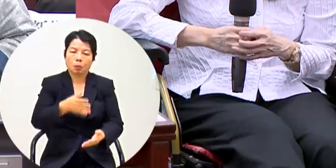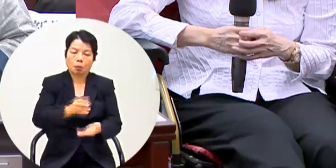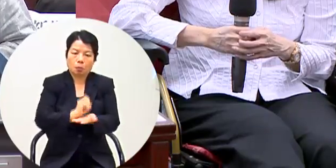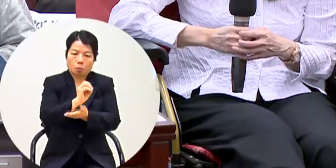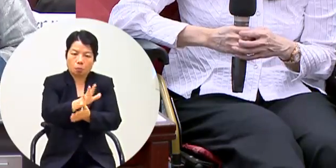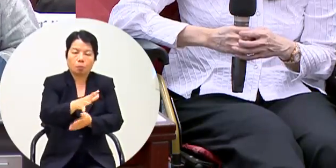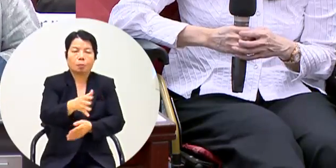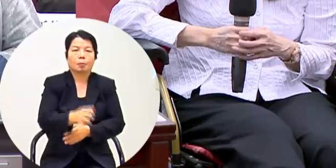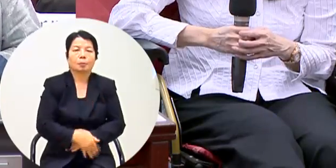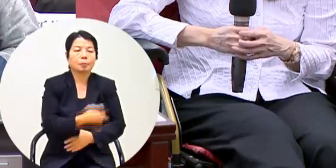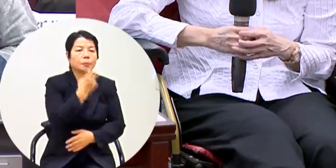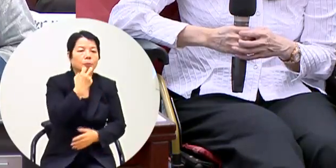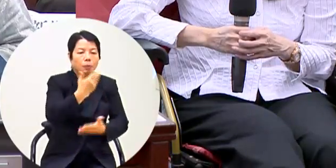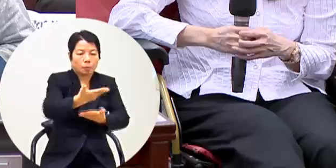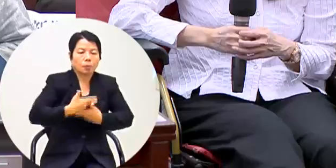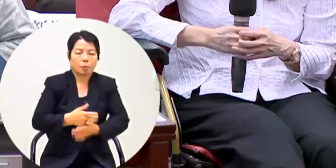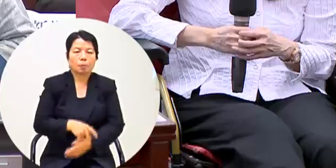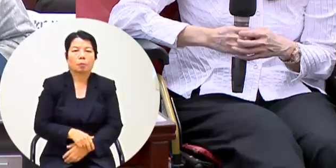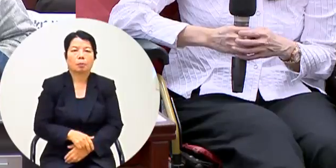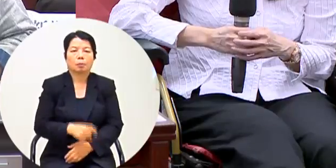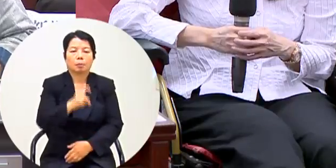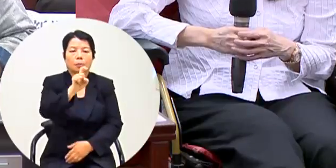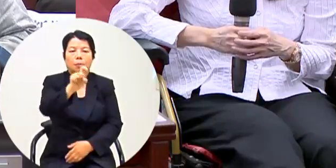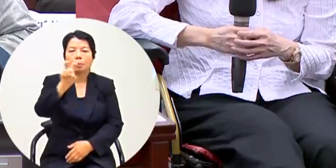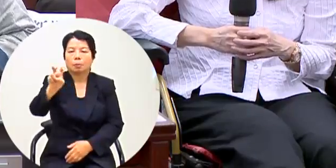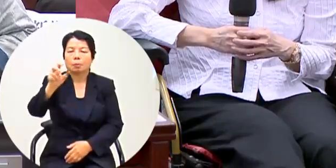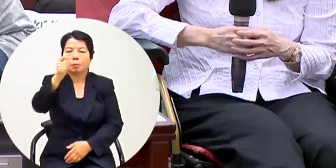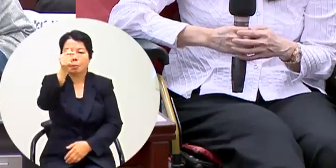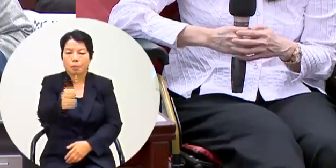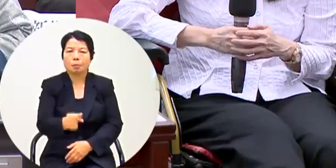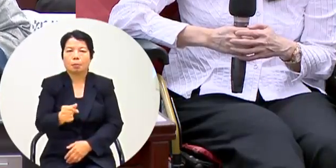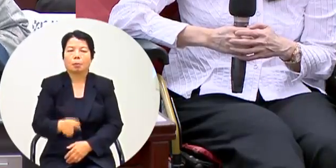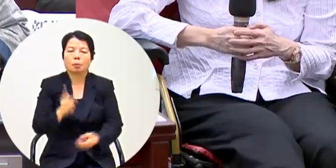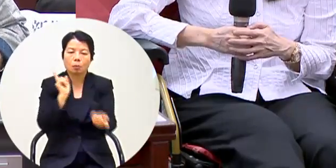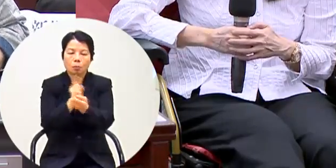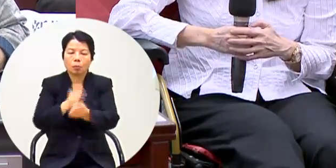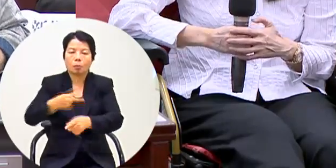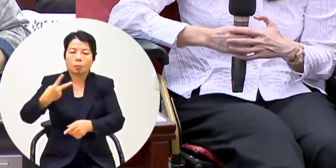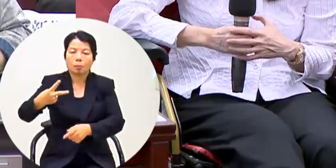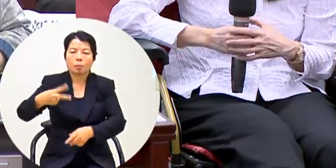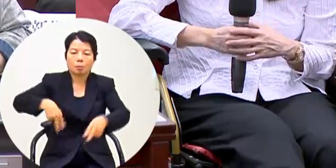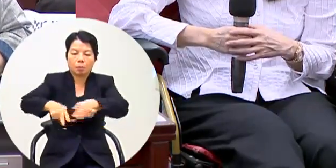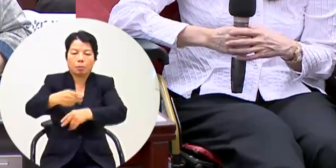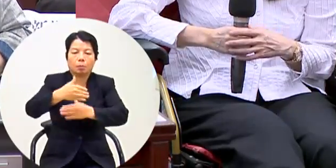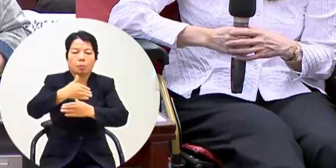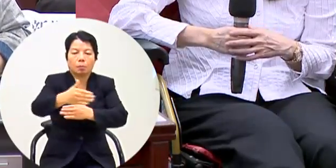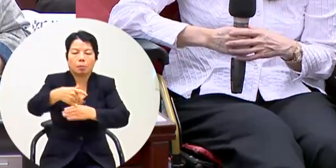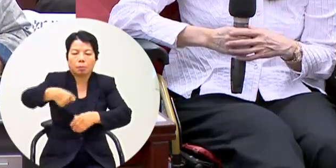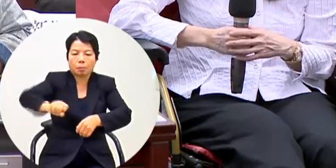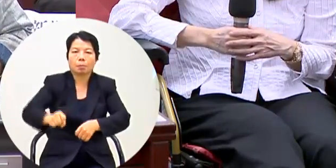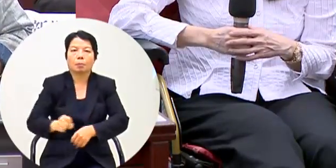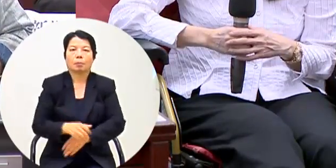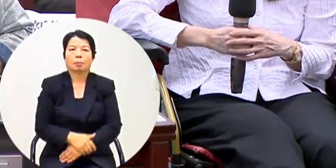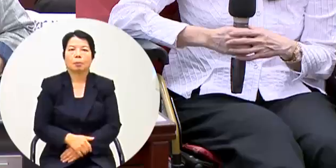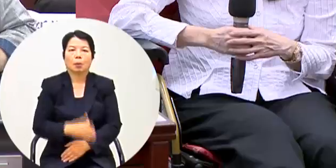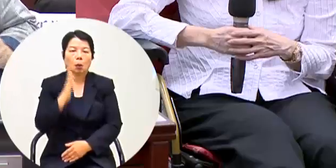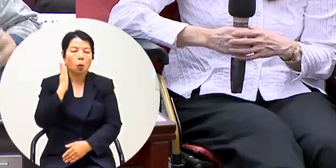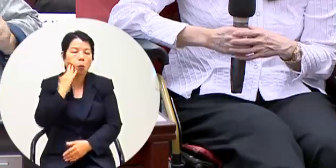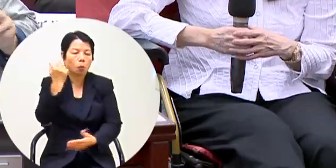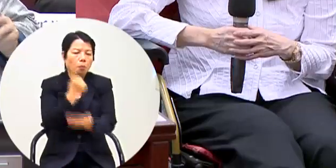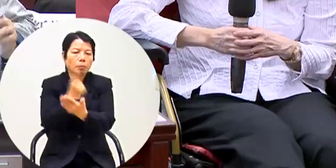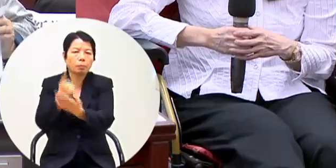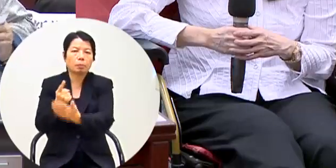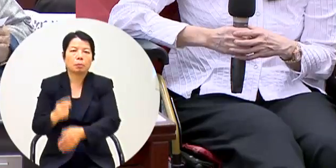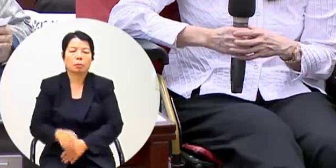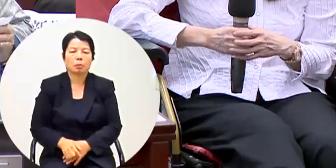十亿对二行程机车，是不是？如果你每一次都是只是淘汰一部分，这